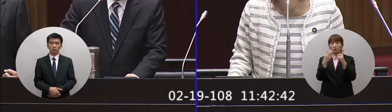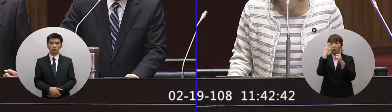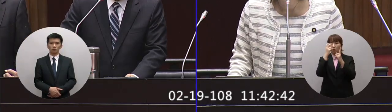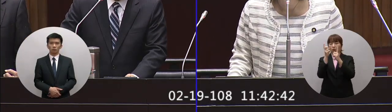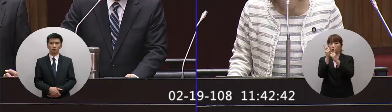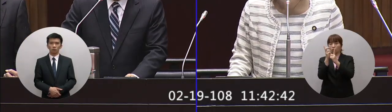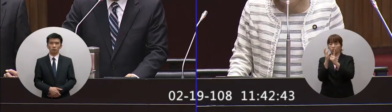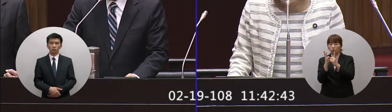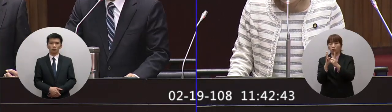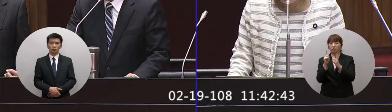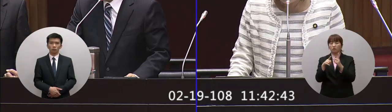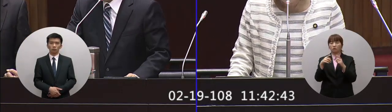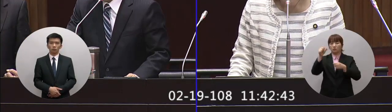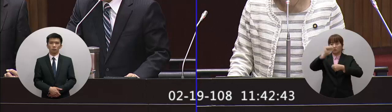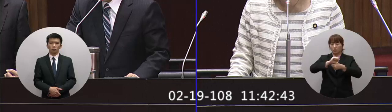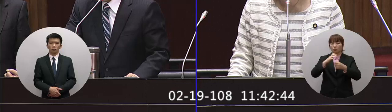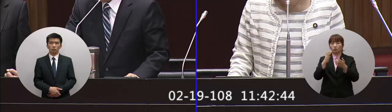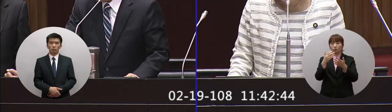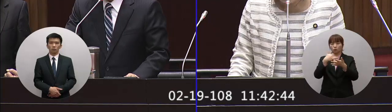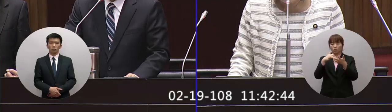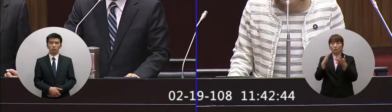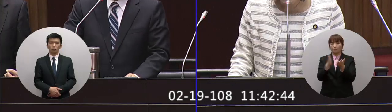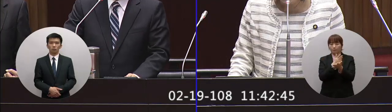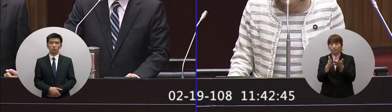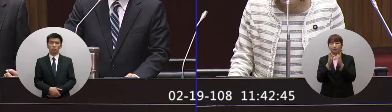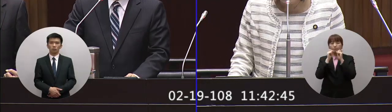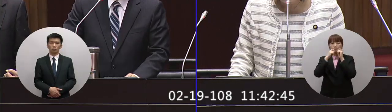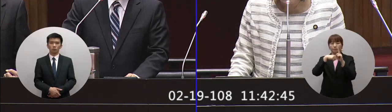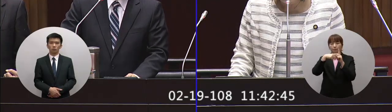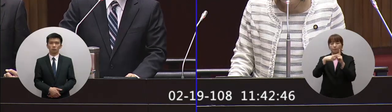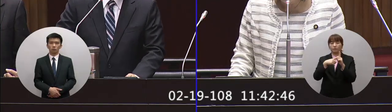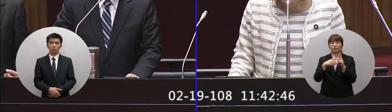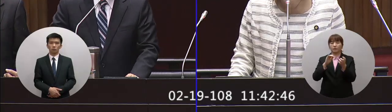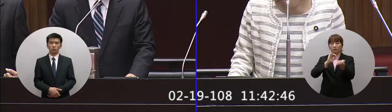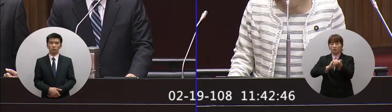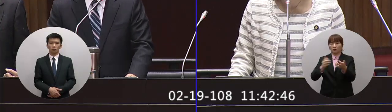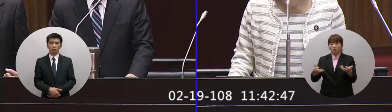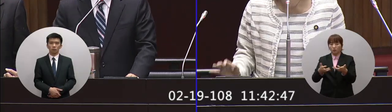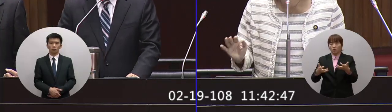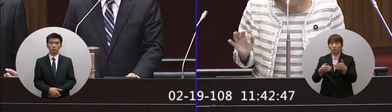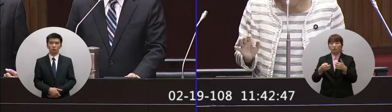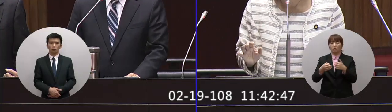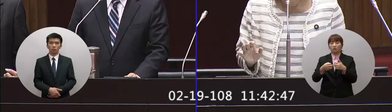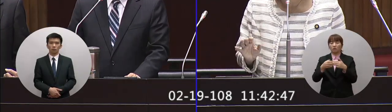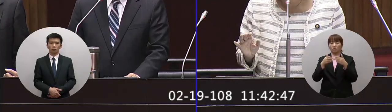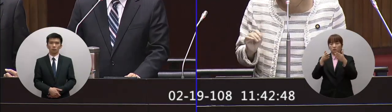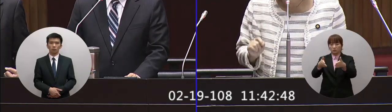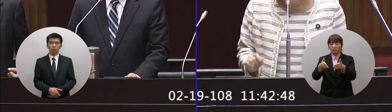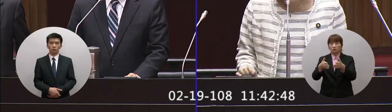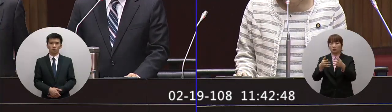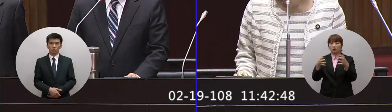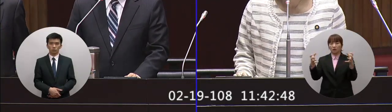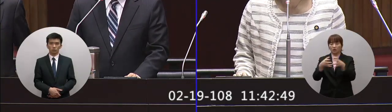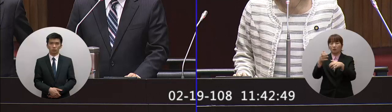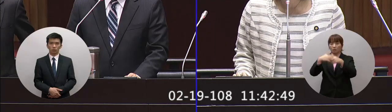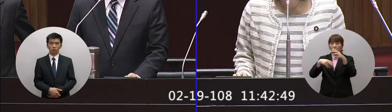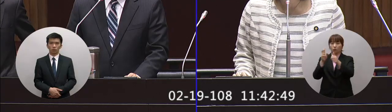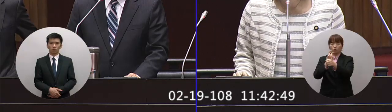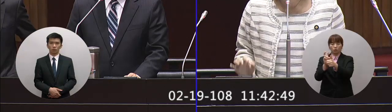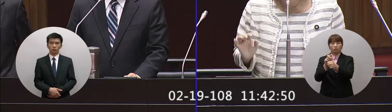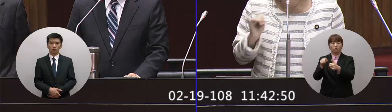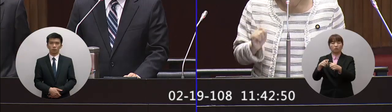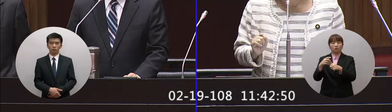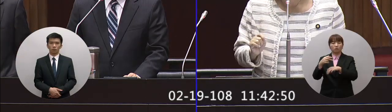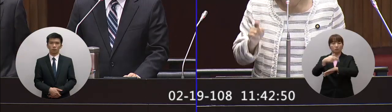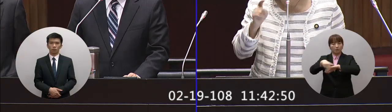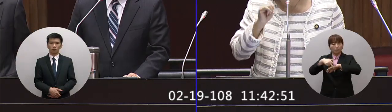医院的一个评鉴、啊、那另外就是各医疗的一个这个各层级的医疗能够针对共照的一个部分做一个有规